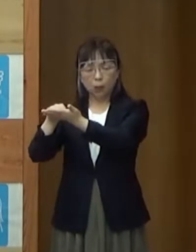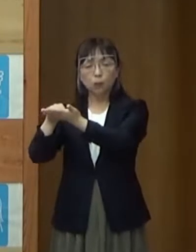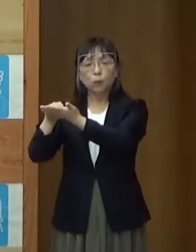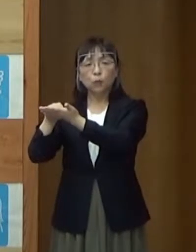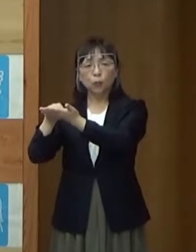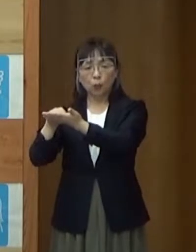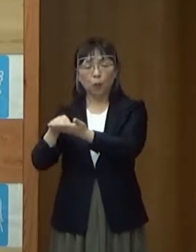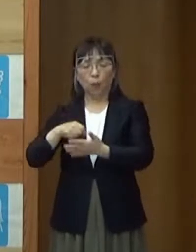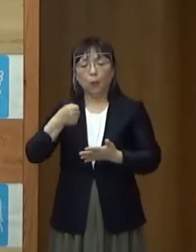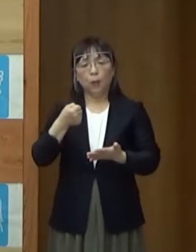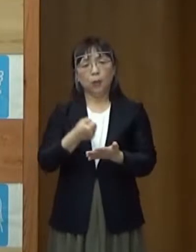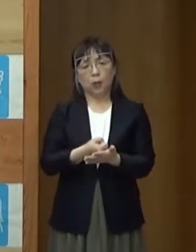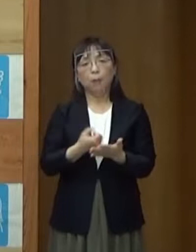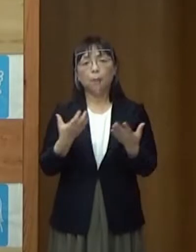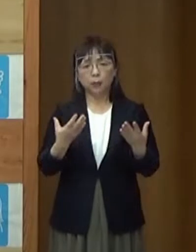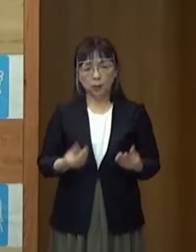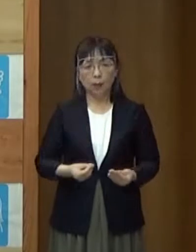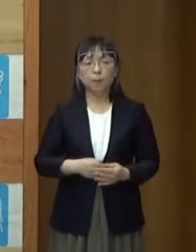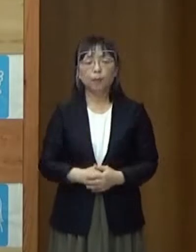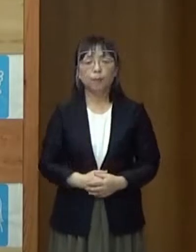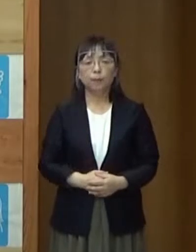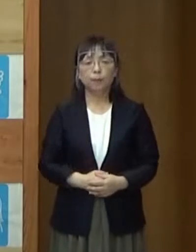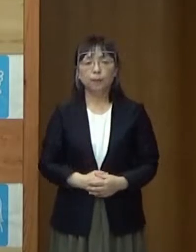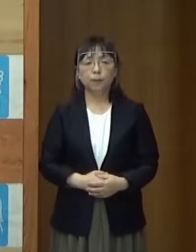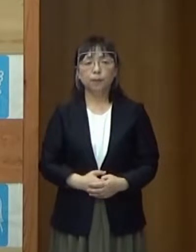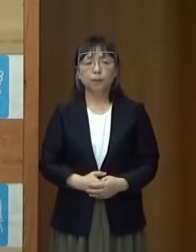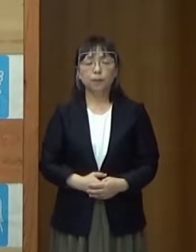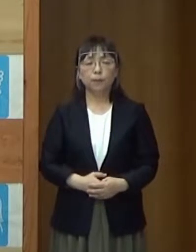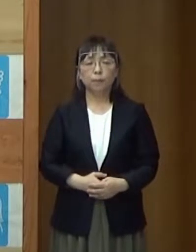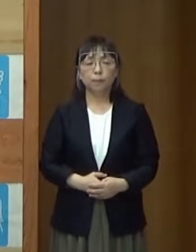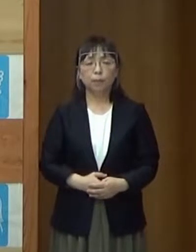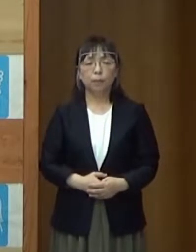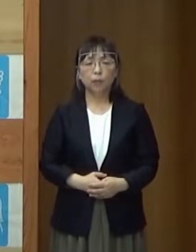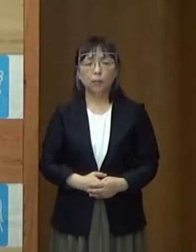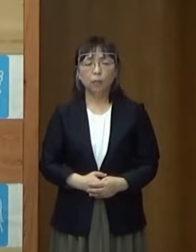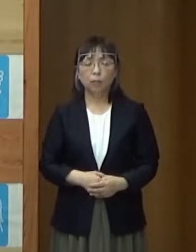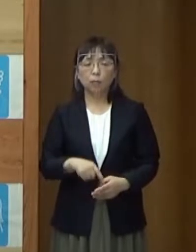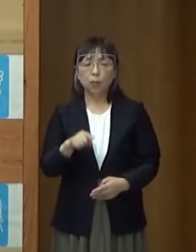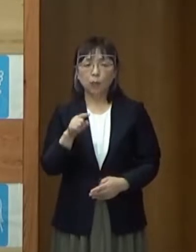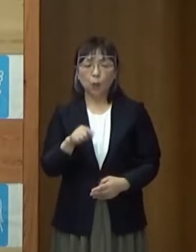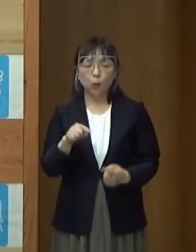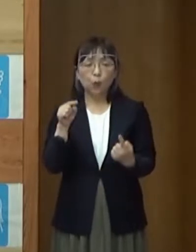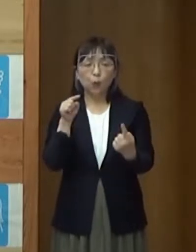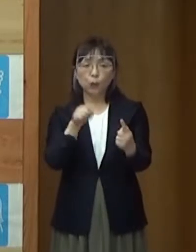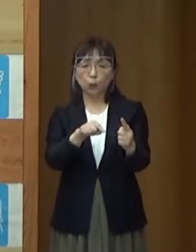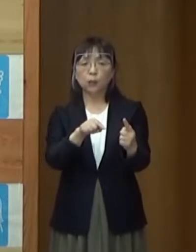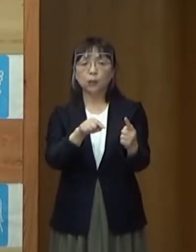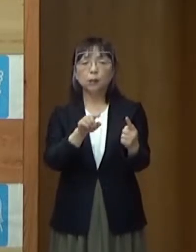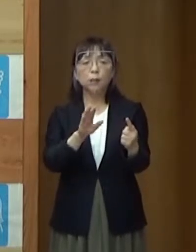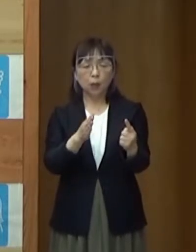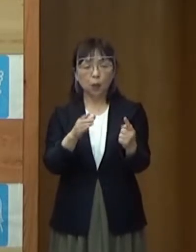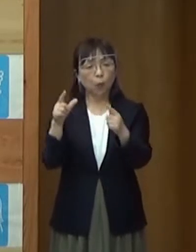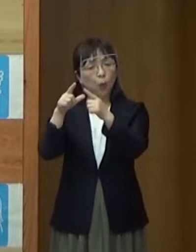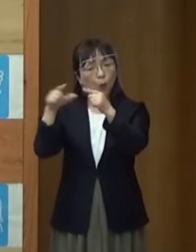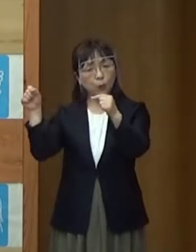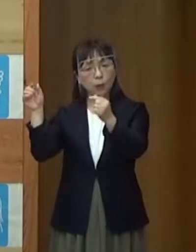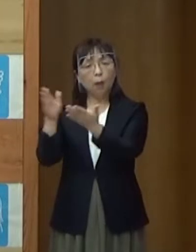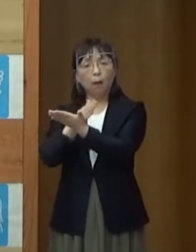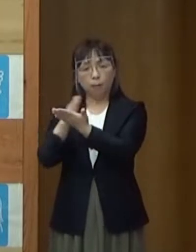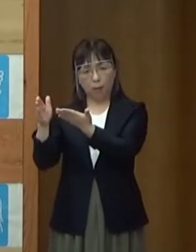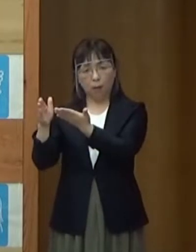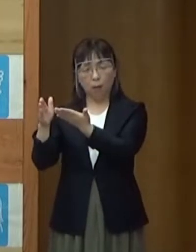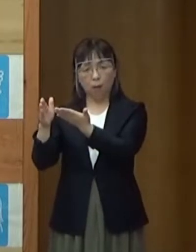を決断したところです。またこのまん延防止等重点措置、まあ、国において判断